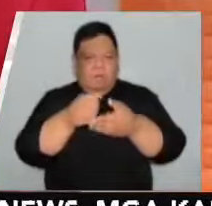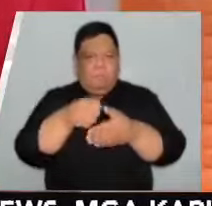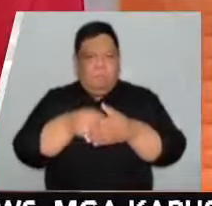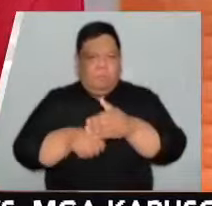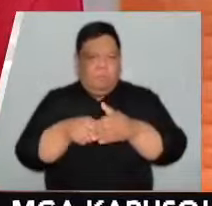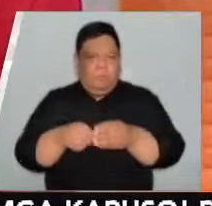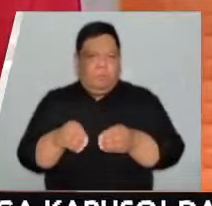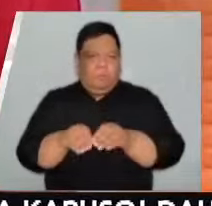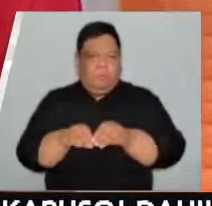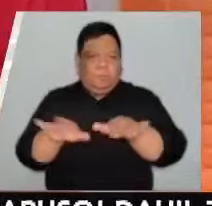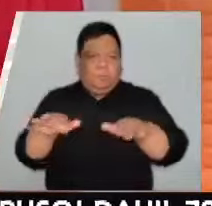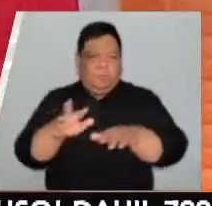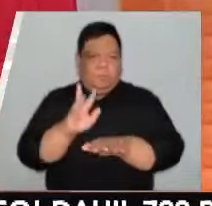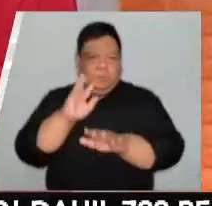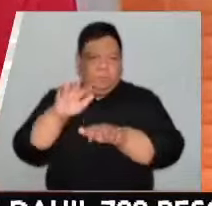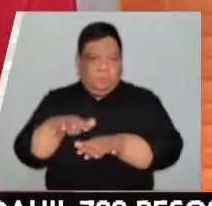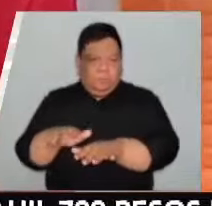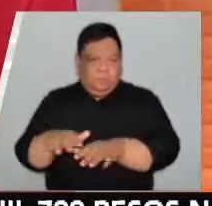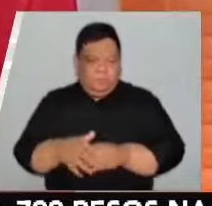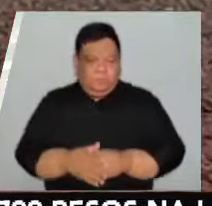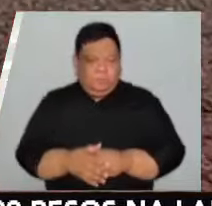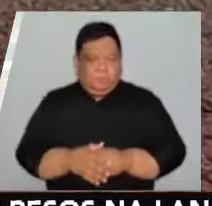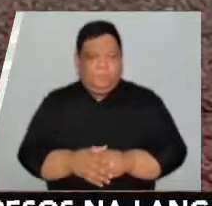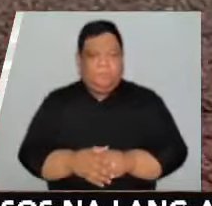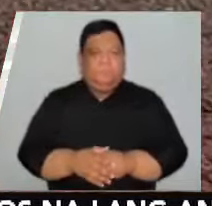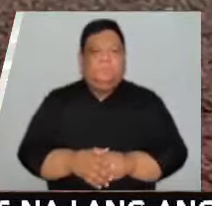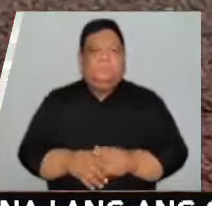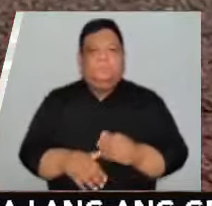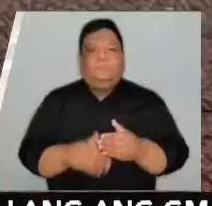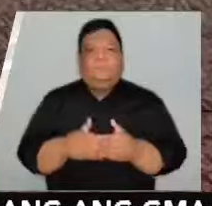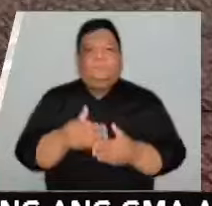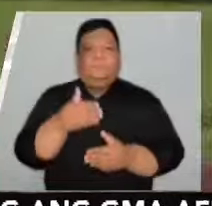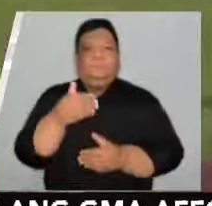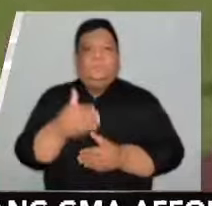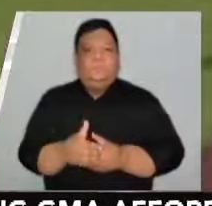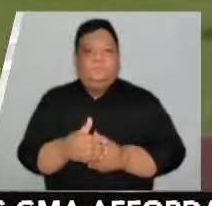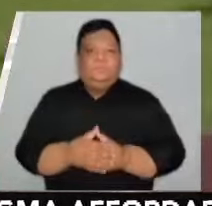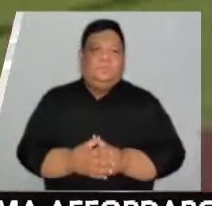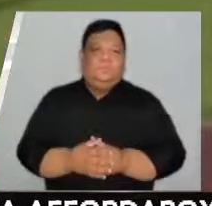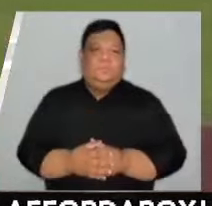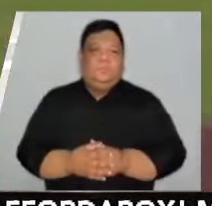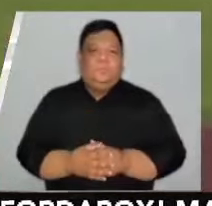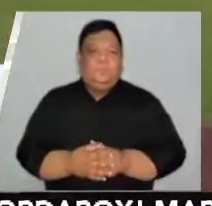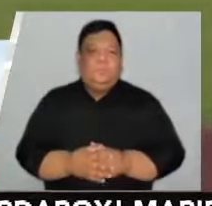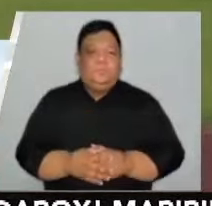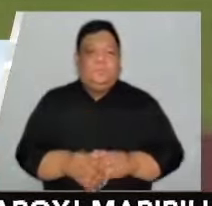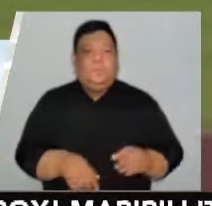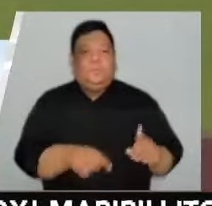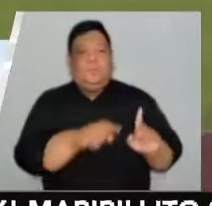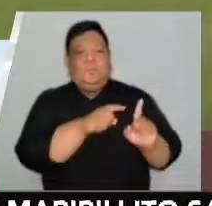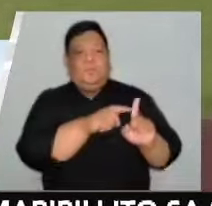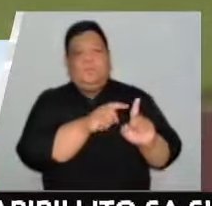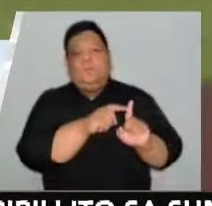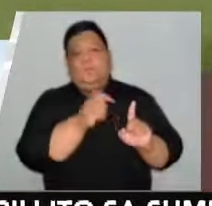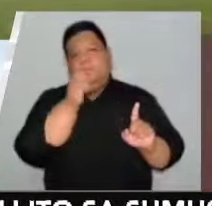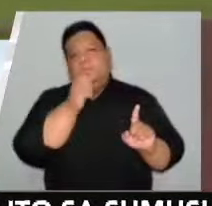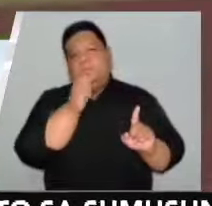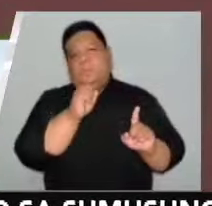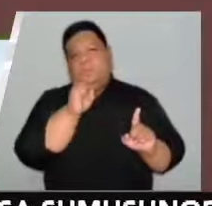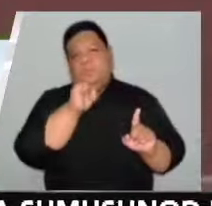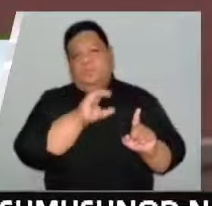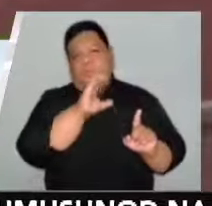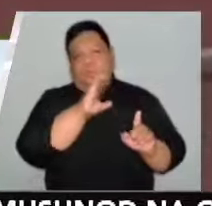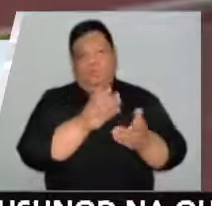Muling nakamit ng nagkamit ng panibagong world record ang isang babaeng senior citizen sa Italy. Siya si Emma Maria